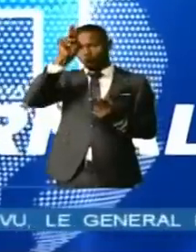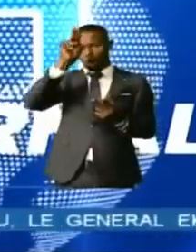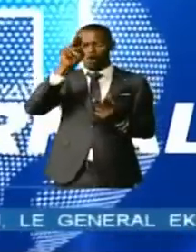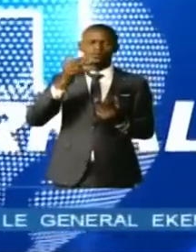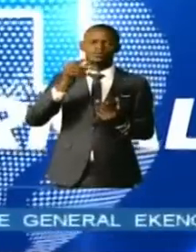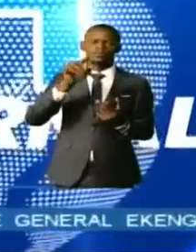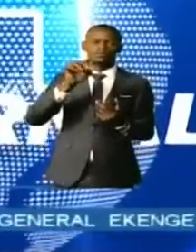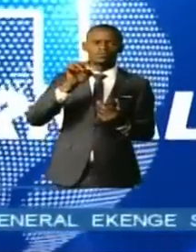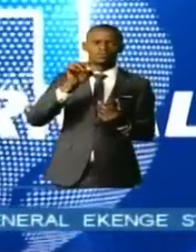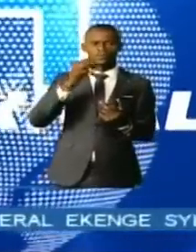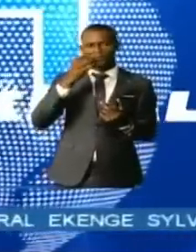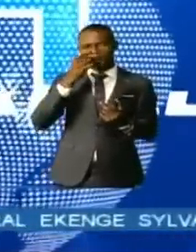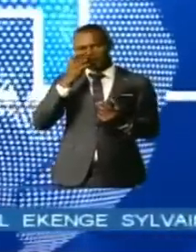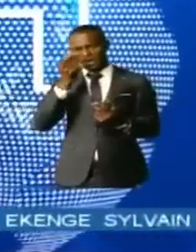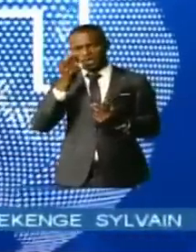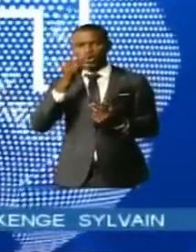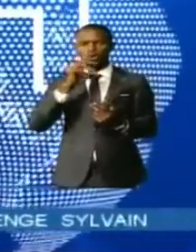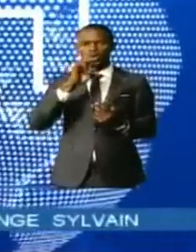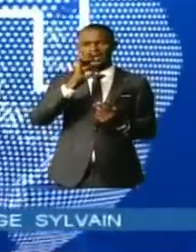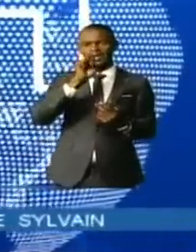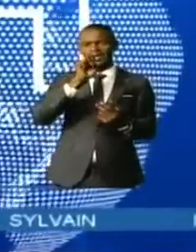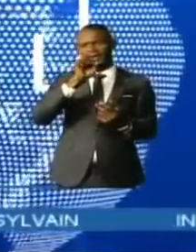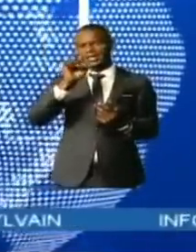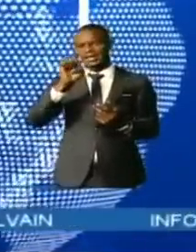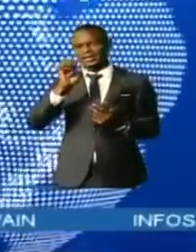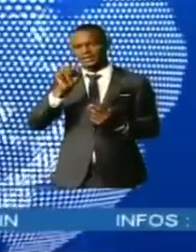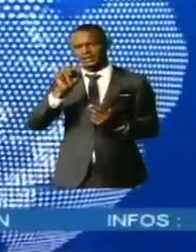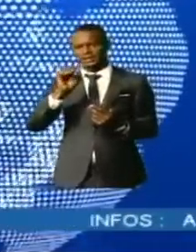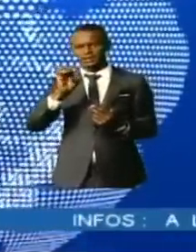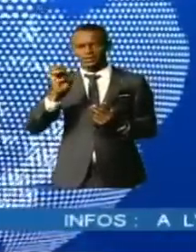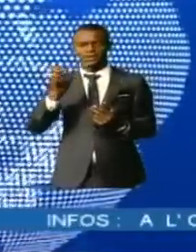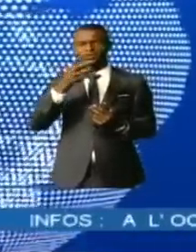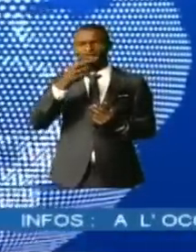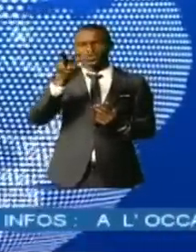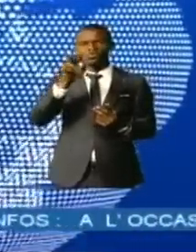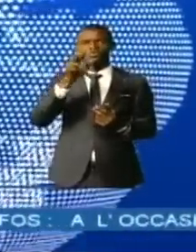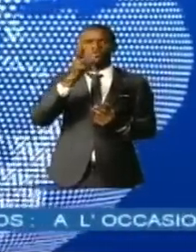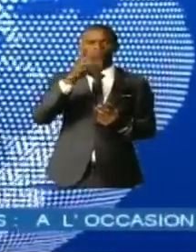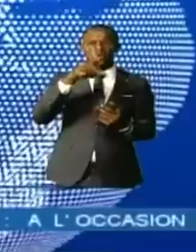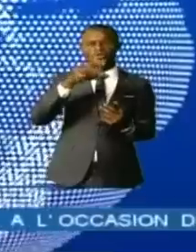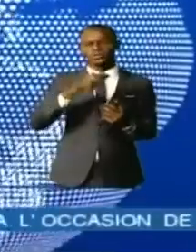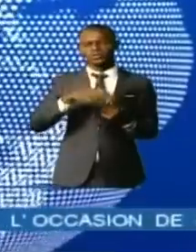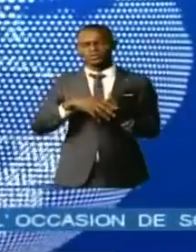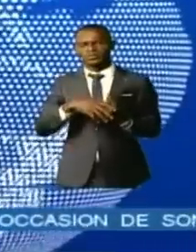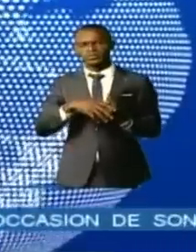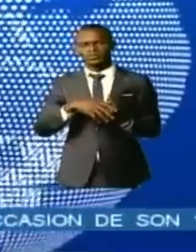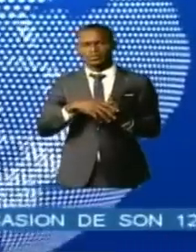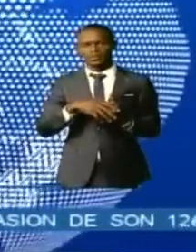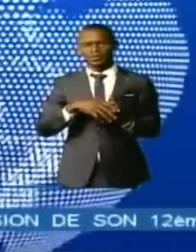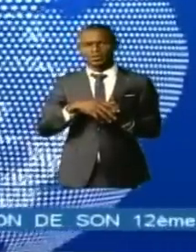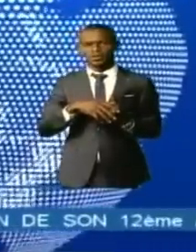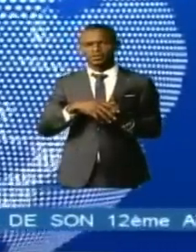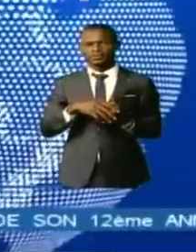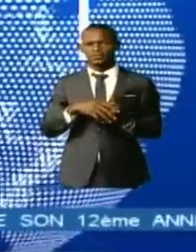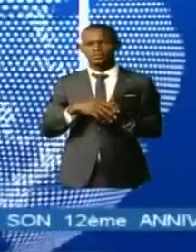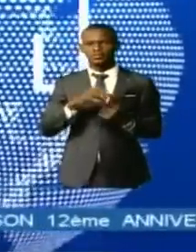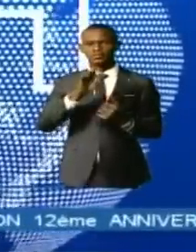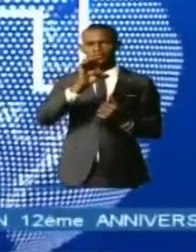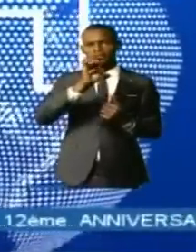2750 francs congolais, et pétrole 2300 francs congolais, zone nord, essence